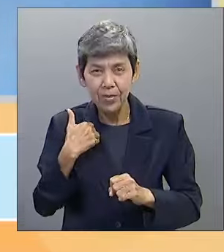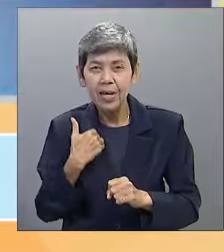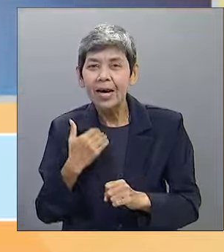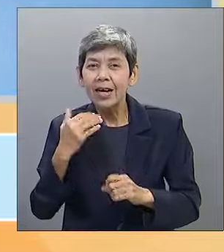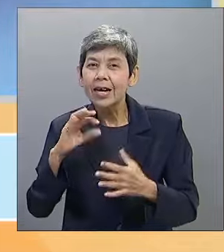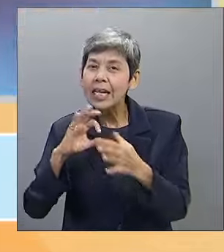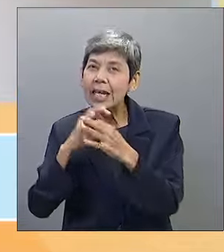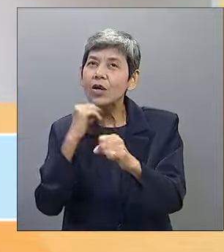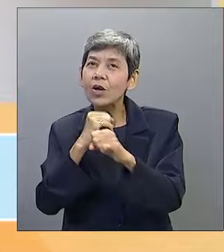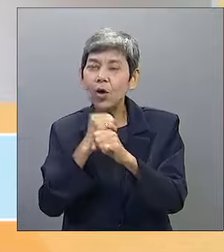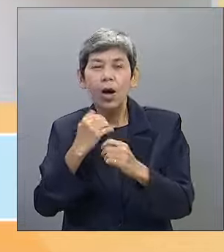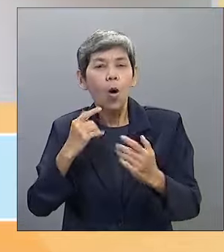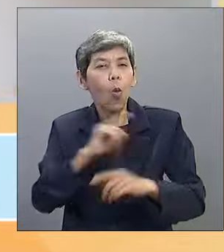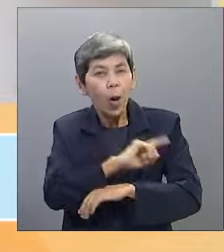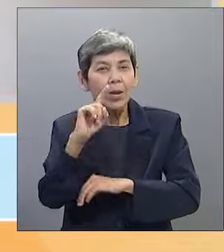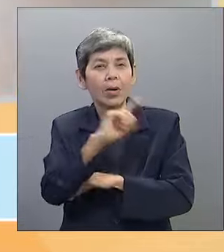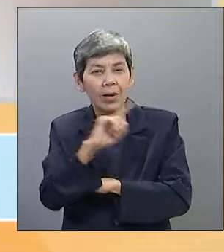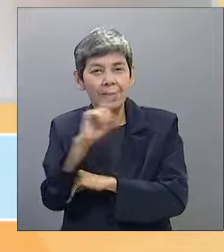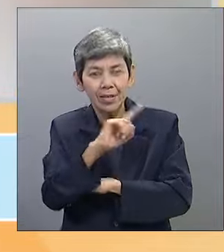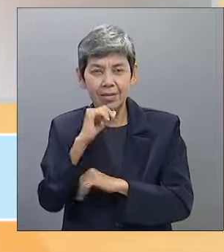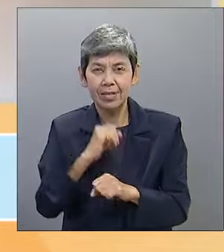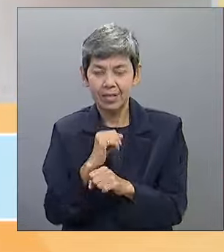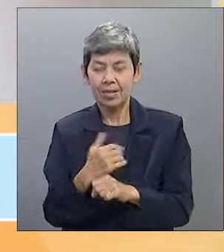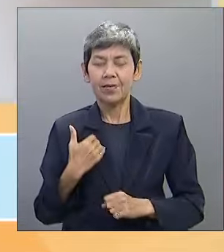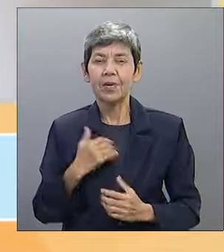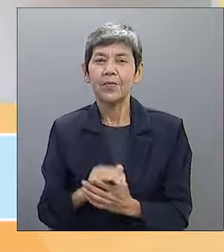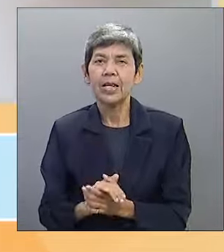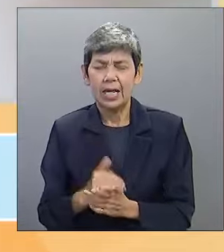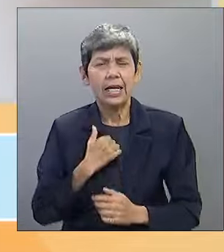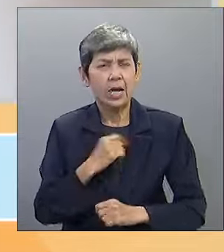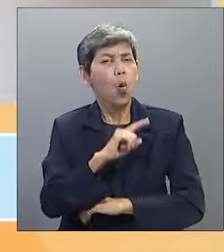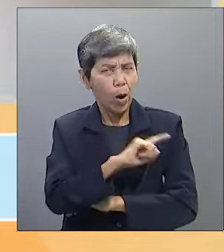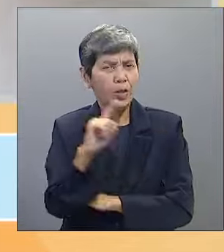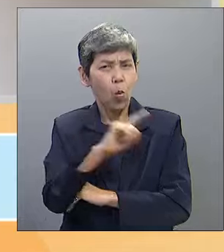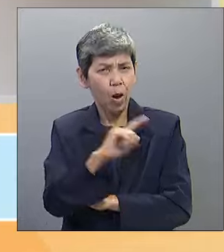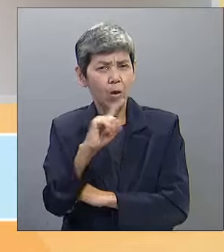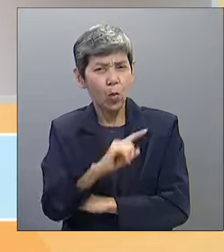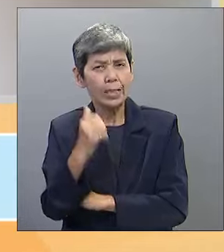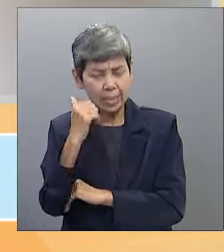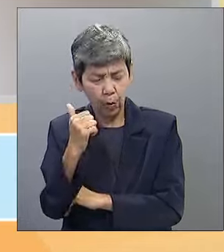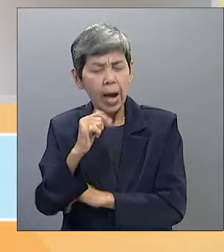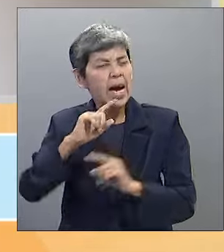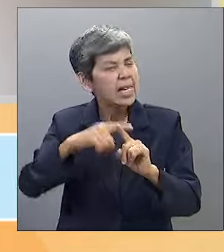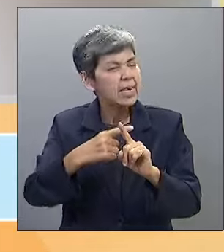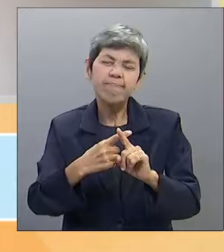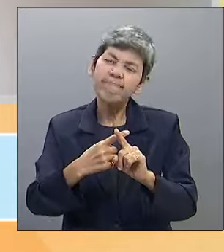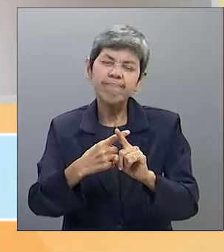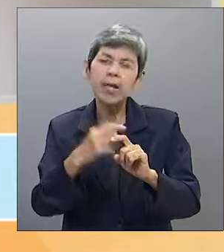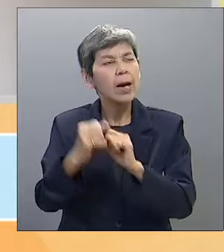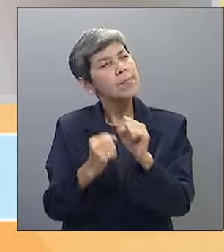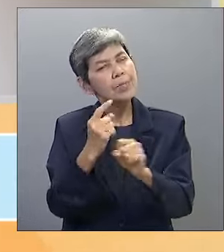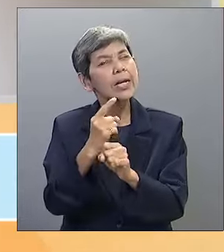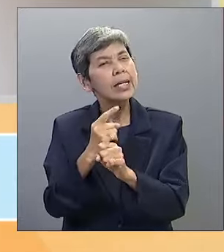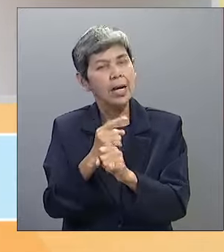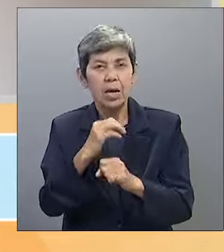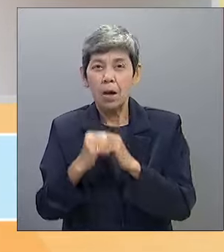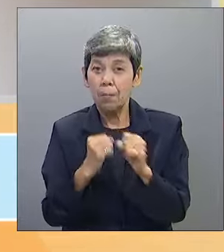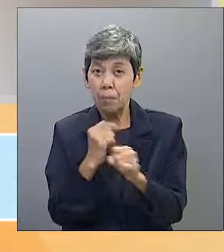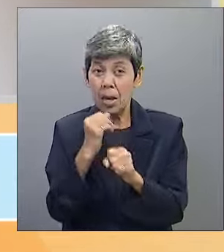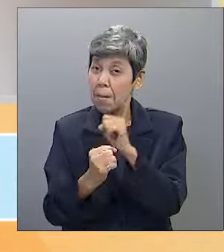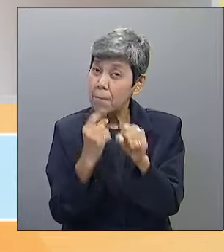ลี่ยนบ่อยที่สุดอย่างเช่นรายวันเนี่ยก็ถือว่าปลอดภ ัยกว่า และก็ดีกว่าที่ใช้แบบเป็นรายเดือนหรือใช้แบบเขาเรียกคอนแทคเลนส์ถาวรที่ใช้กัน